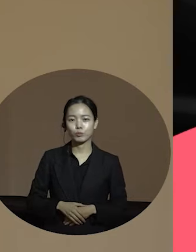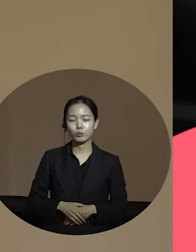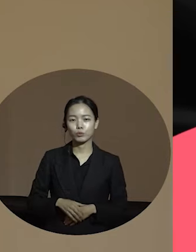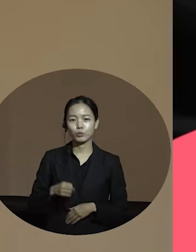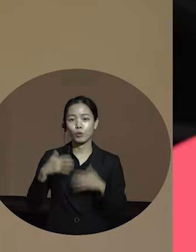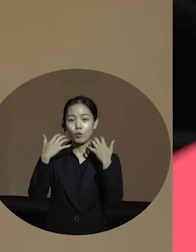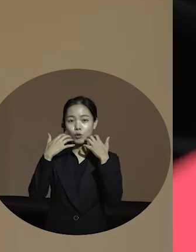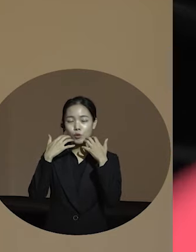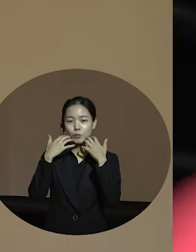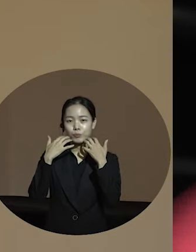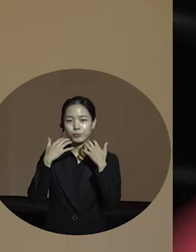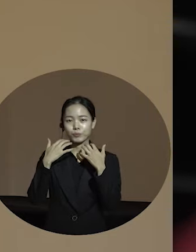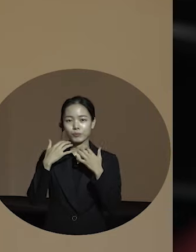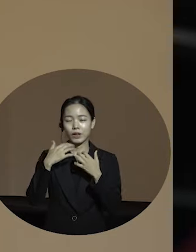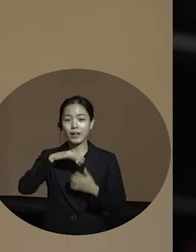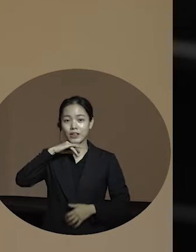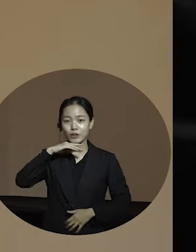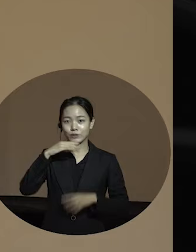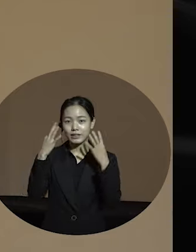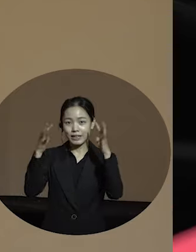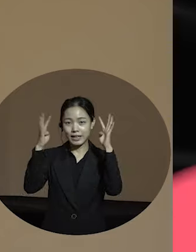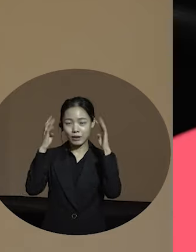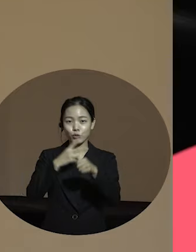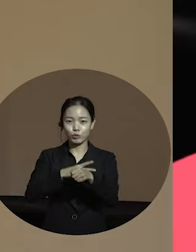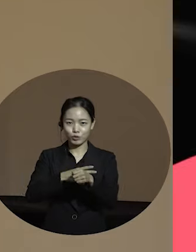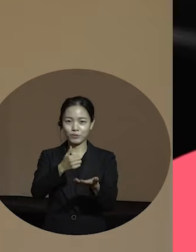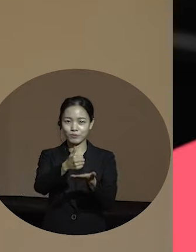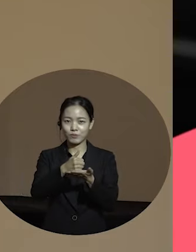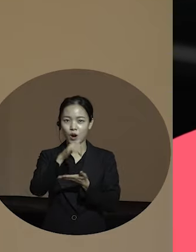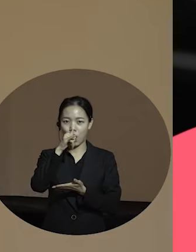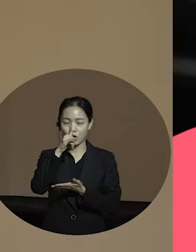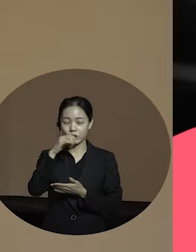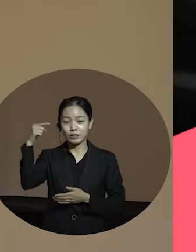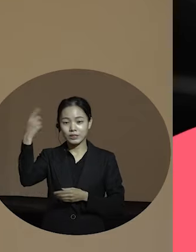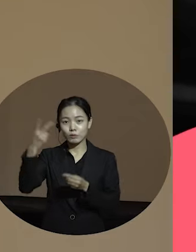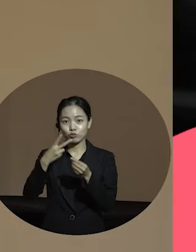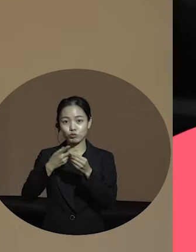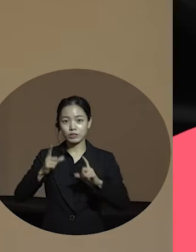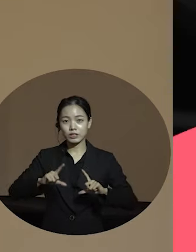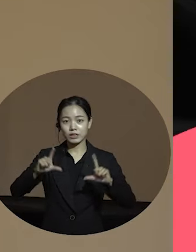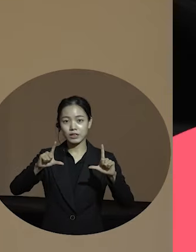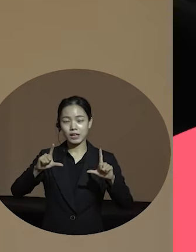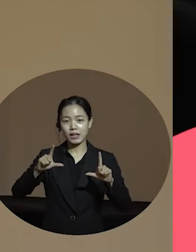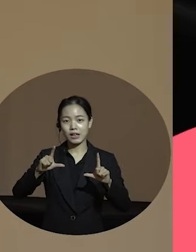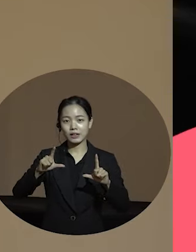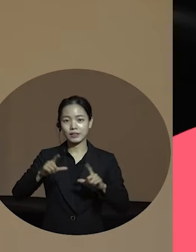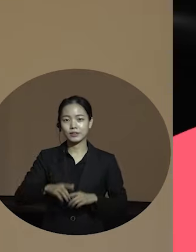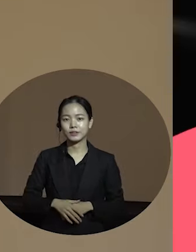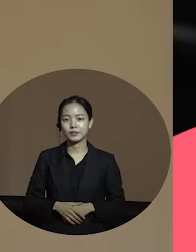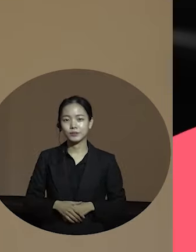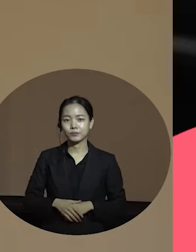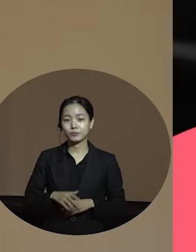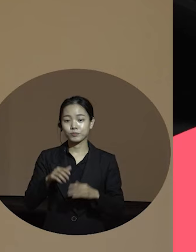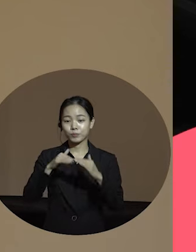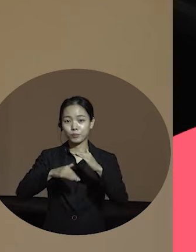조원희 교수님께도 감사 말씀을 드립니다. 둘째 날인 내일은 현장에 사례에 각국의 현장의